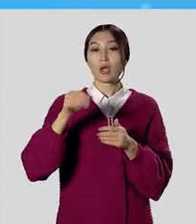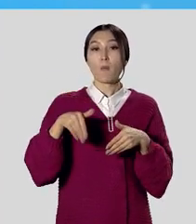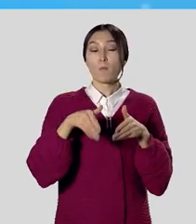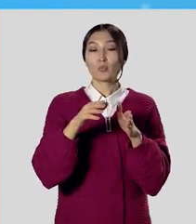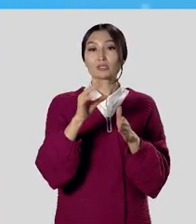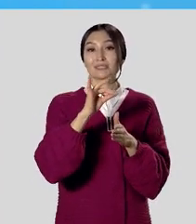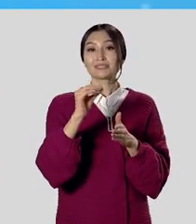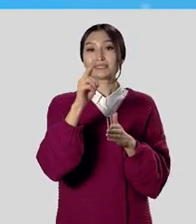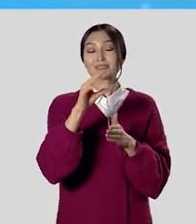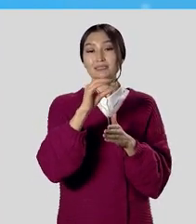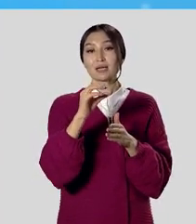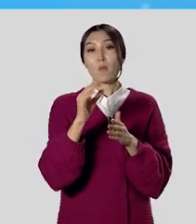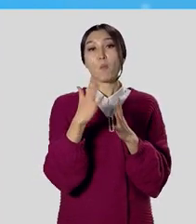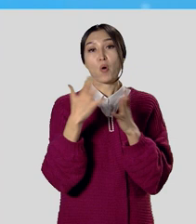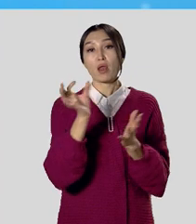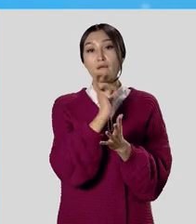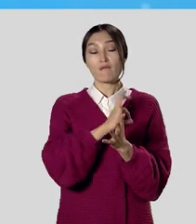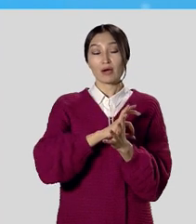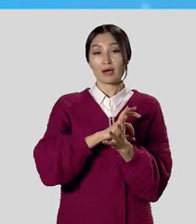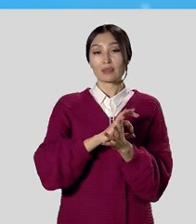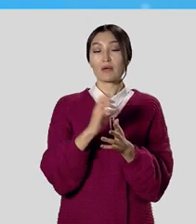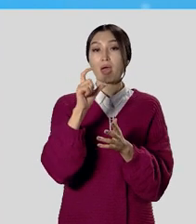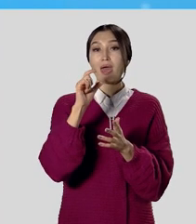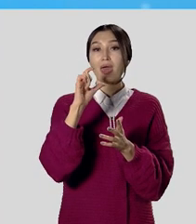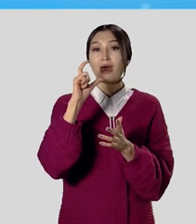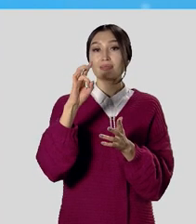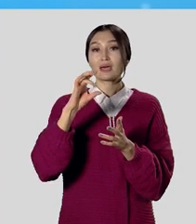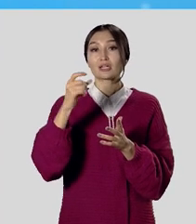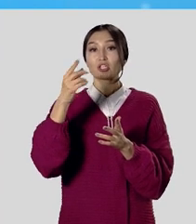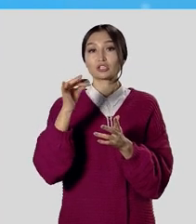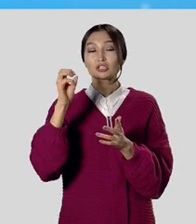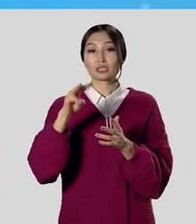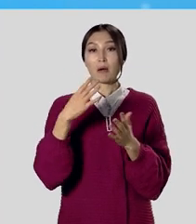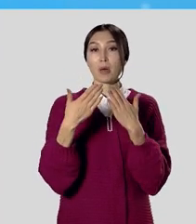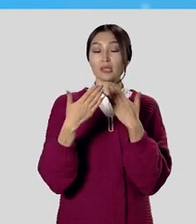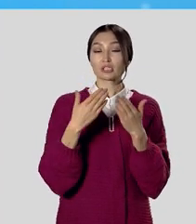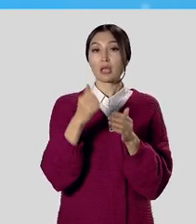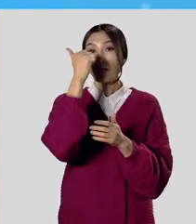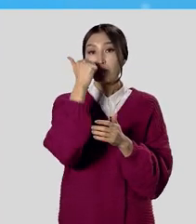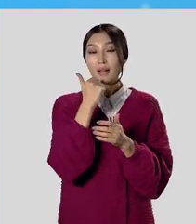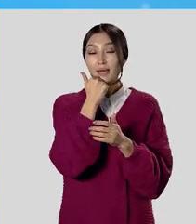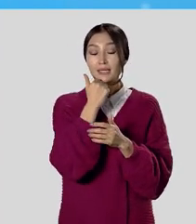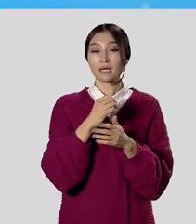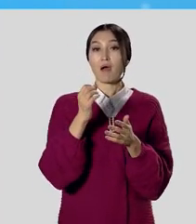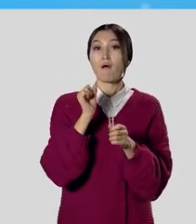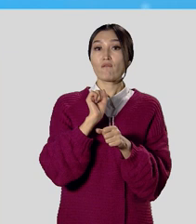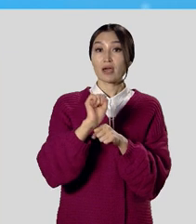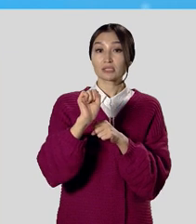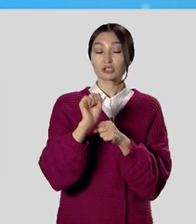диссимиляции оказался более выгодным в энергетическом отношении. Благодаря